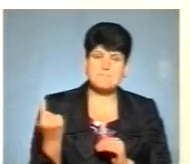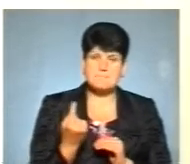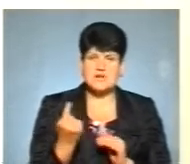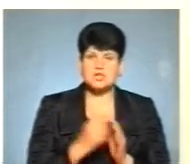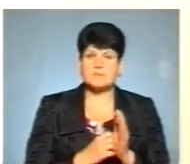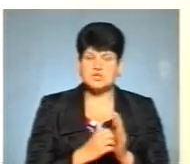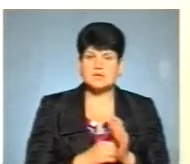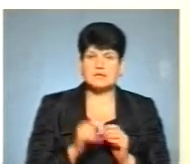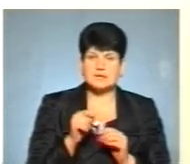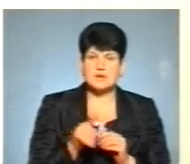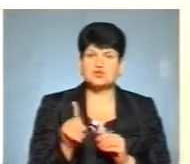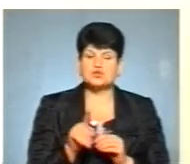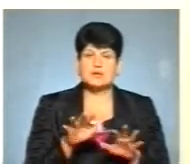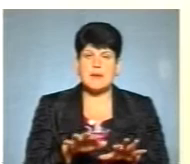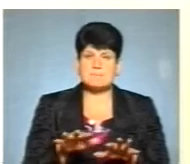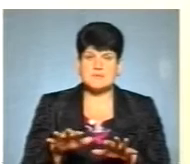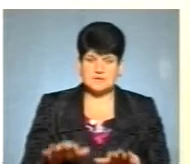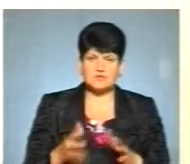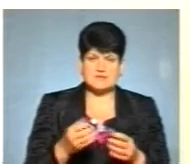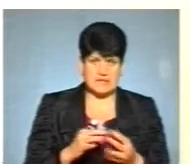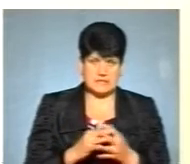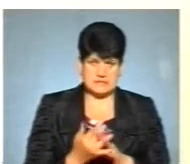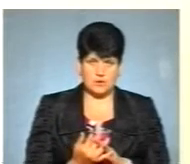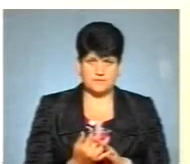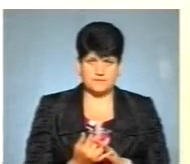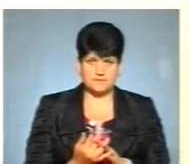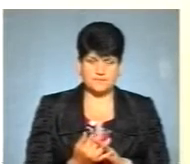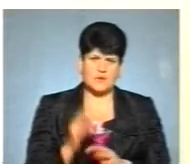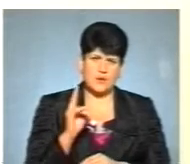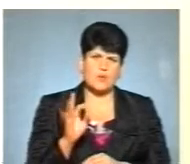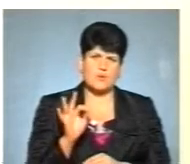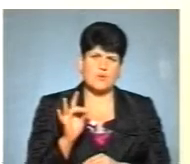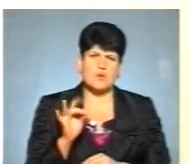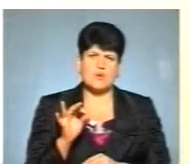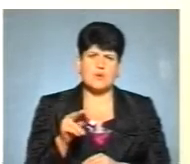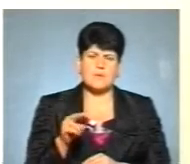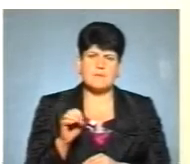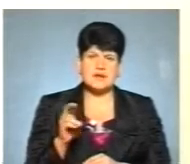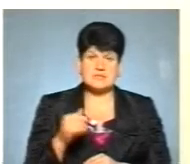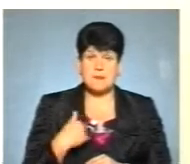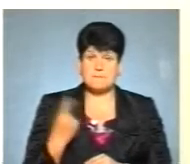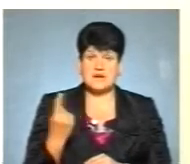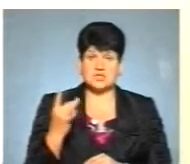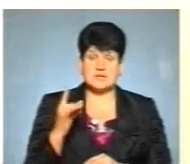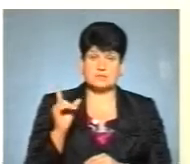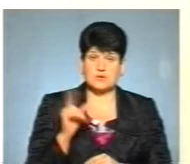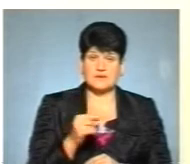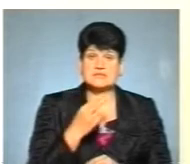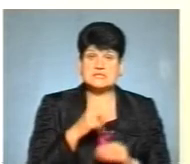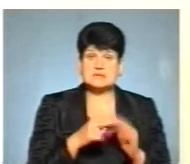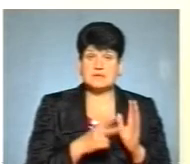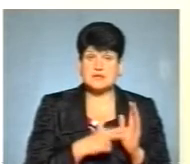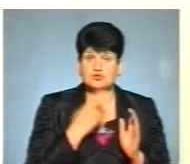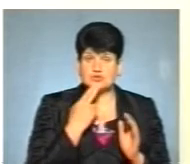причина та, що на місцях, якщо взяти населений пункт, давайте візьму Коропіль, в якому я перший раз заїхав 17 червня, і до того